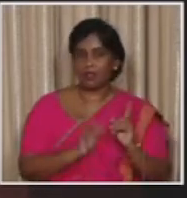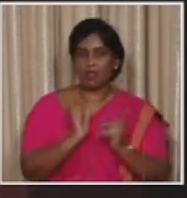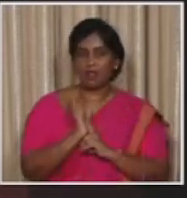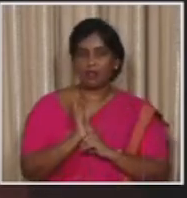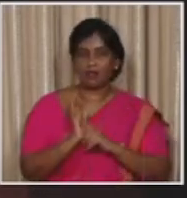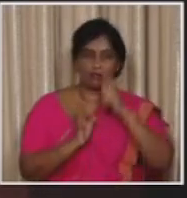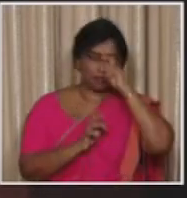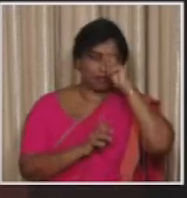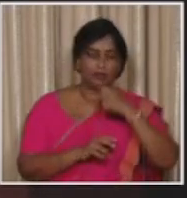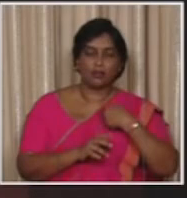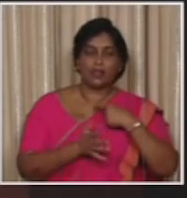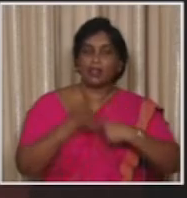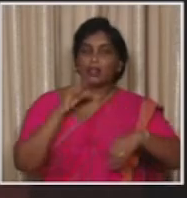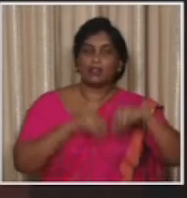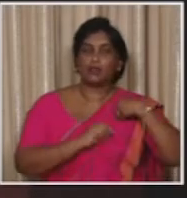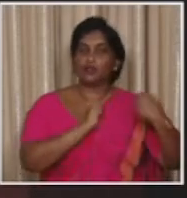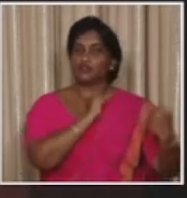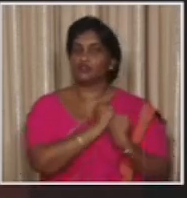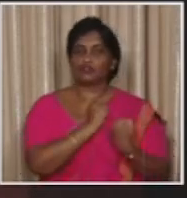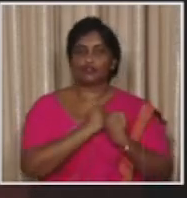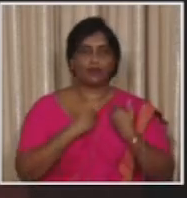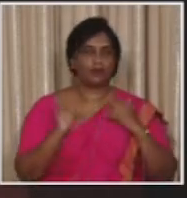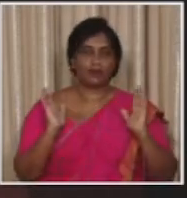මහත්තයා මගේ දේශපාලන ගමනට උදව් කරේ නැහැ,